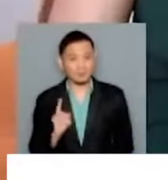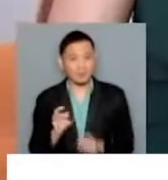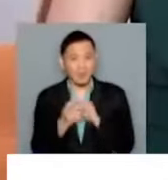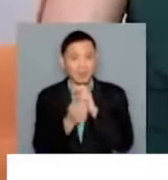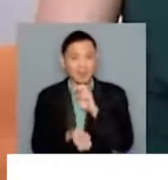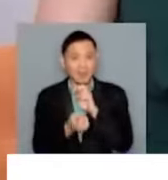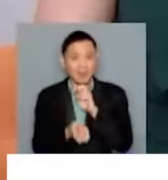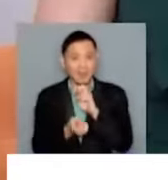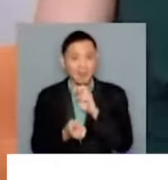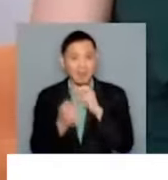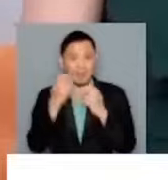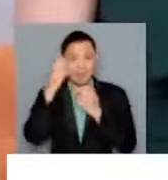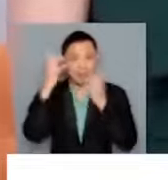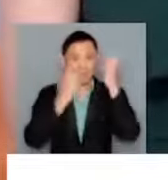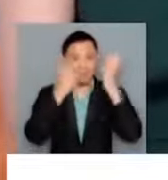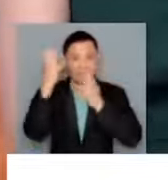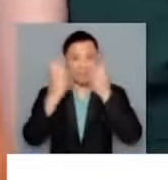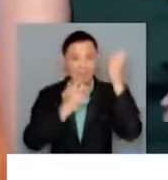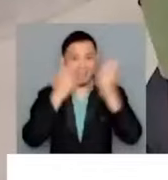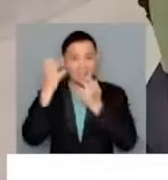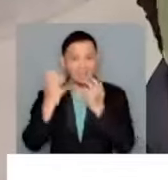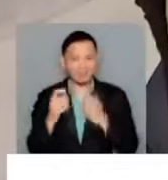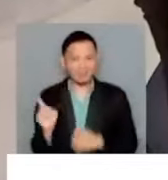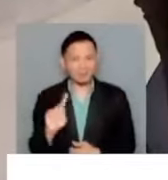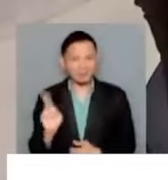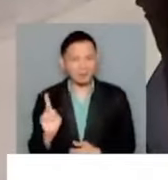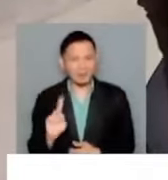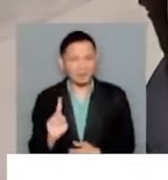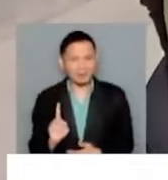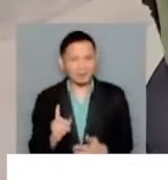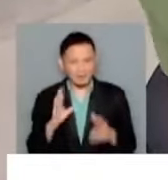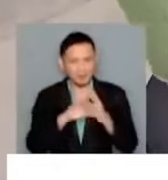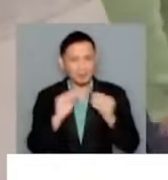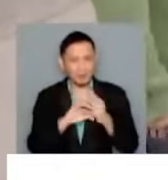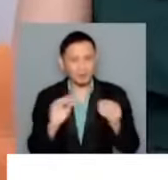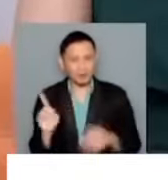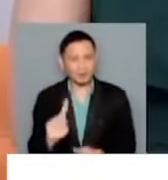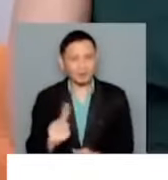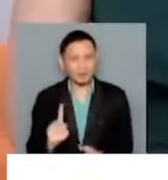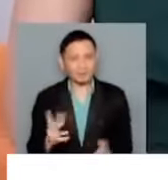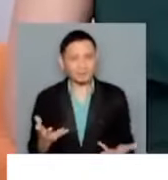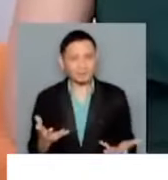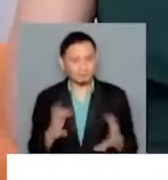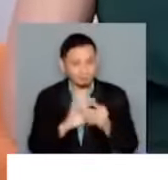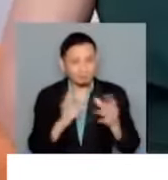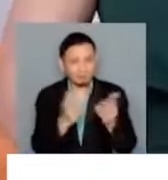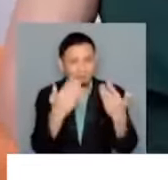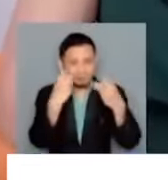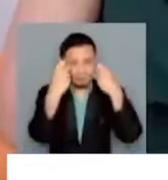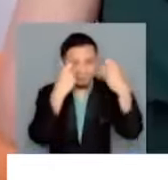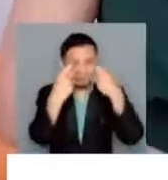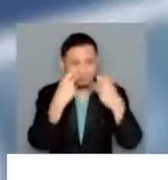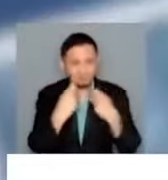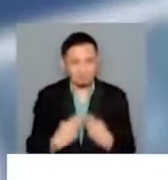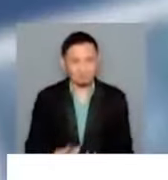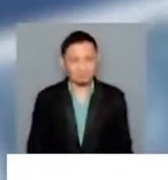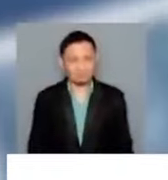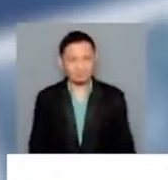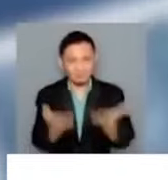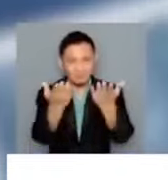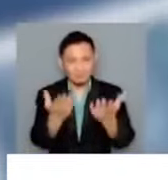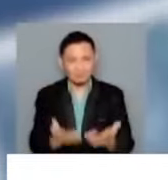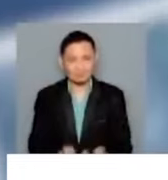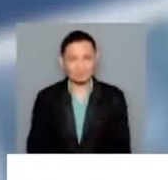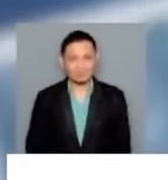Oh! Oh, EA! Kwentuhan mo kaming lahat. Bitin na kami. Bakit hindi na ginawa ng story? Sige, ka na.